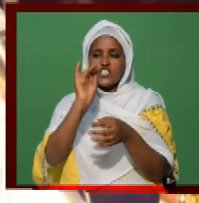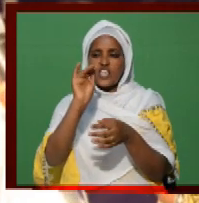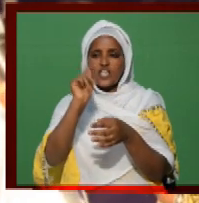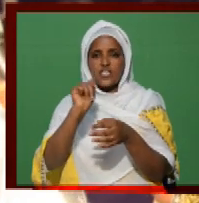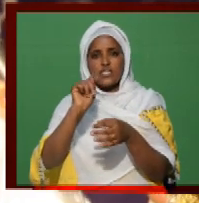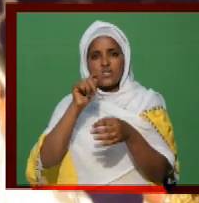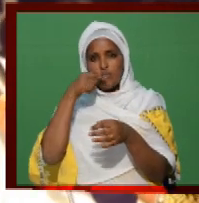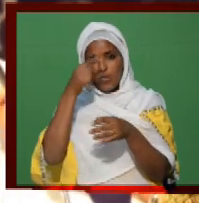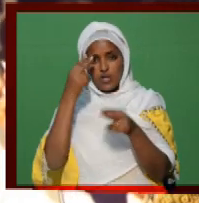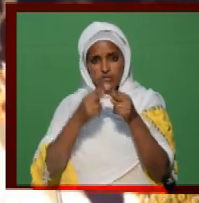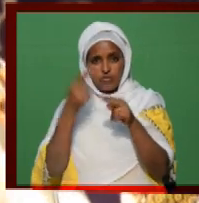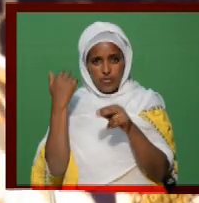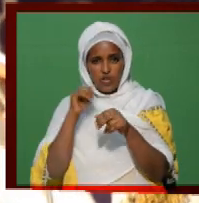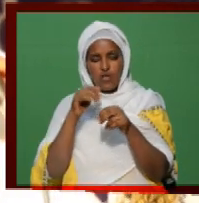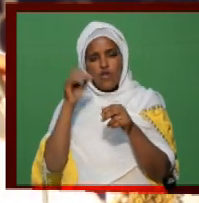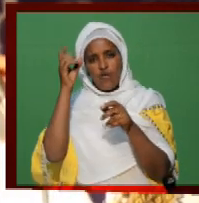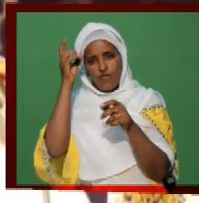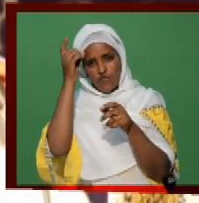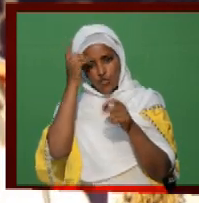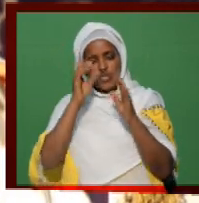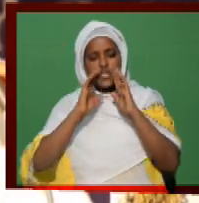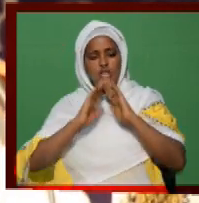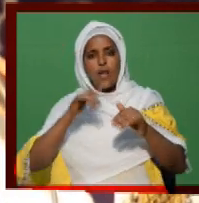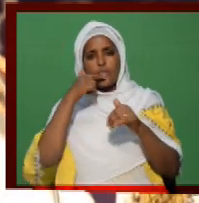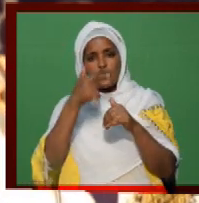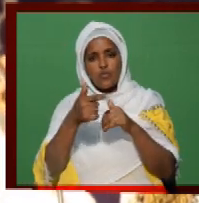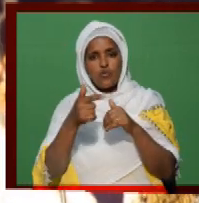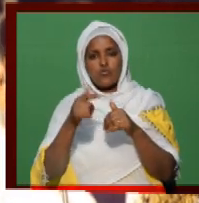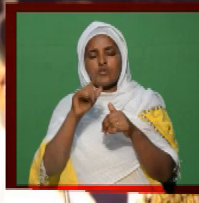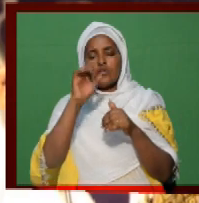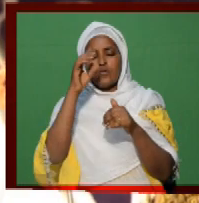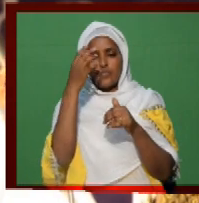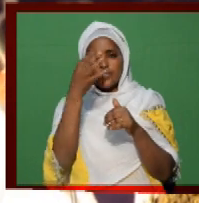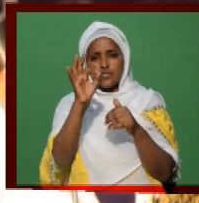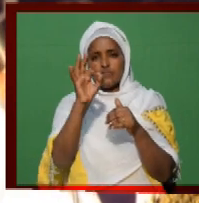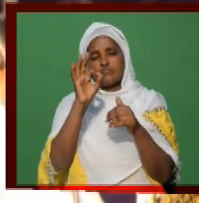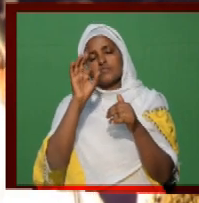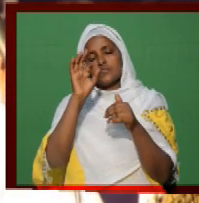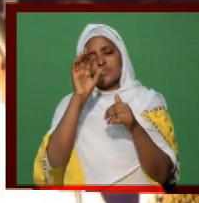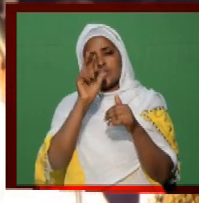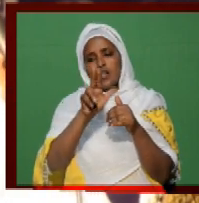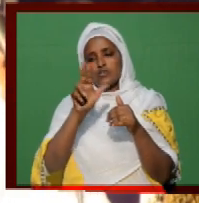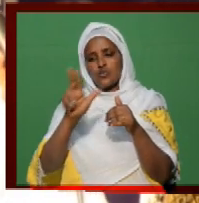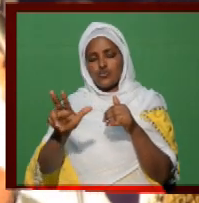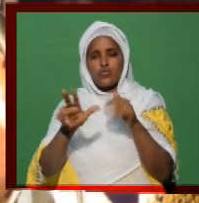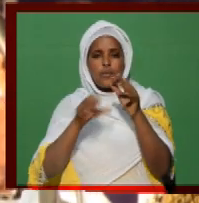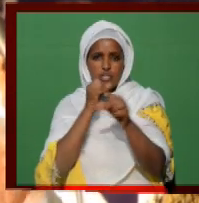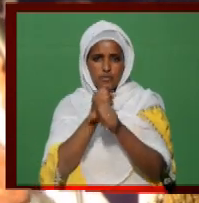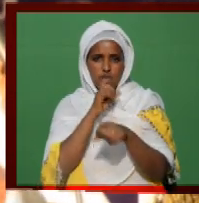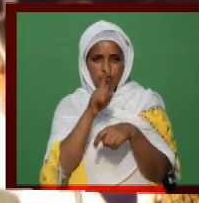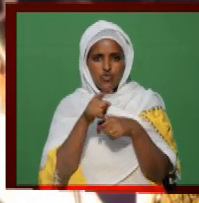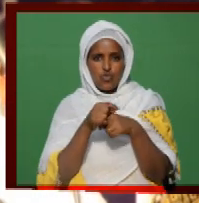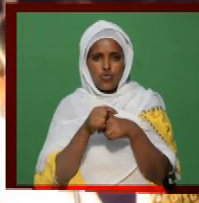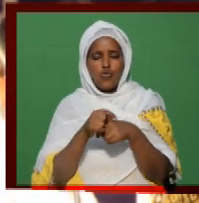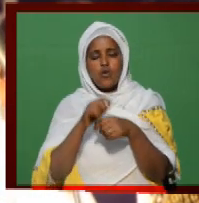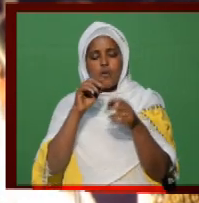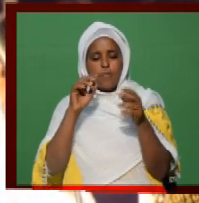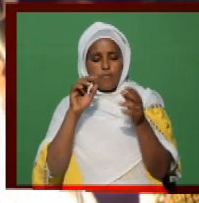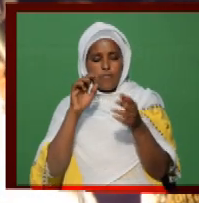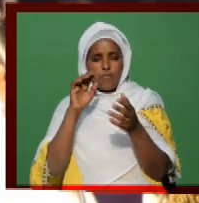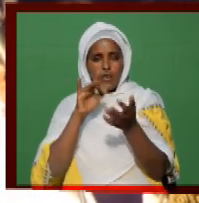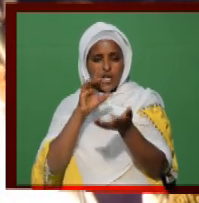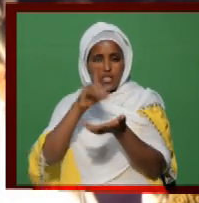ይባል የነበረው እና ፍኖተ ሰላም የተባለችው በ1933 ዓመተ ምህረት ነው። የወረዳ ማዕረግ